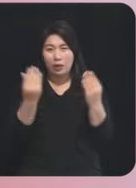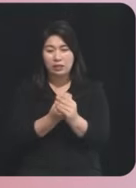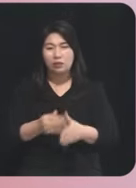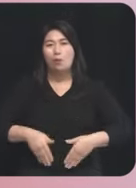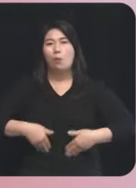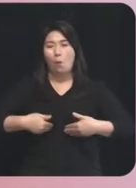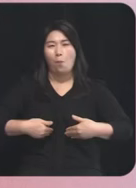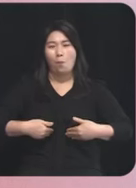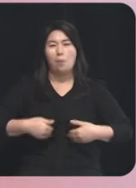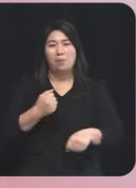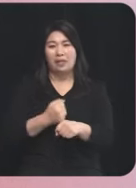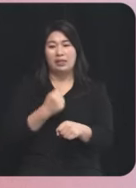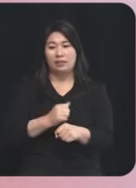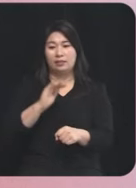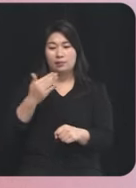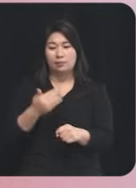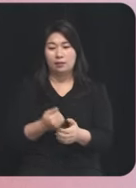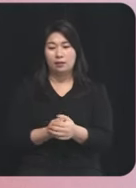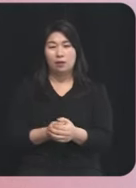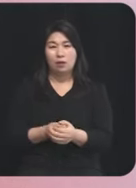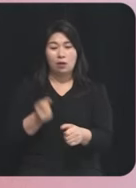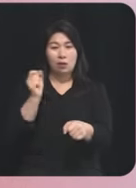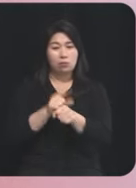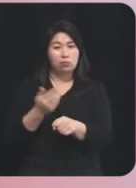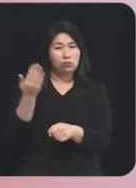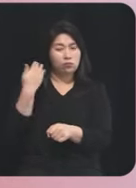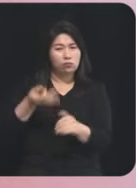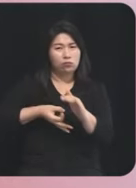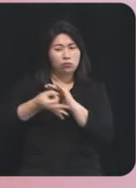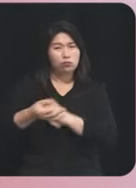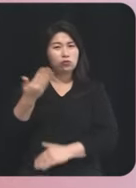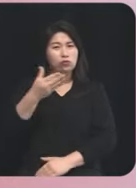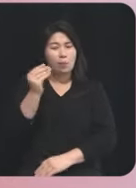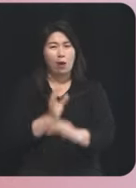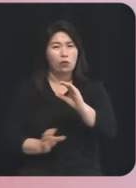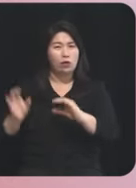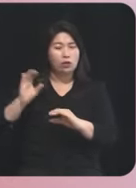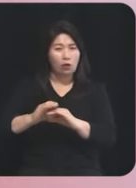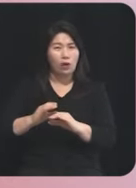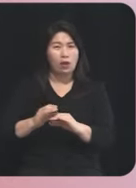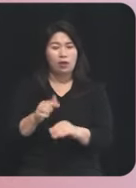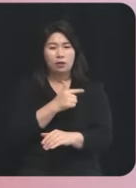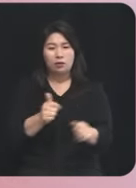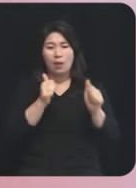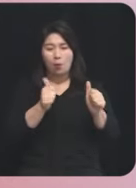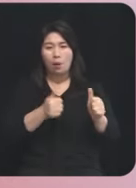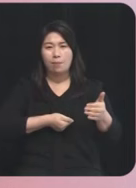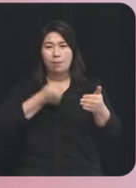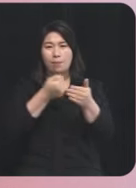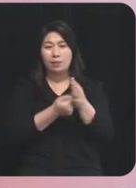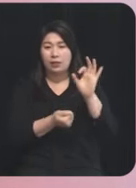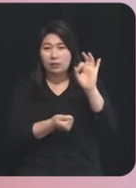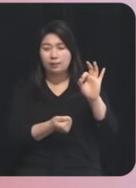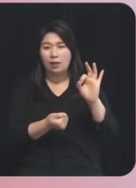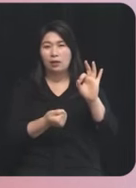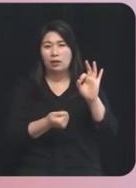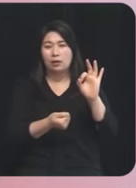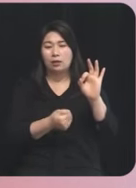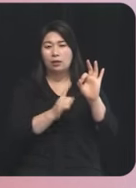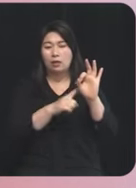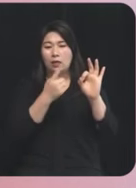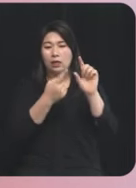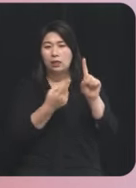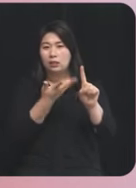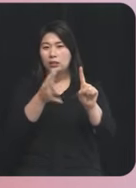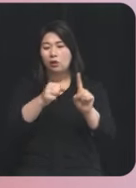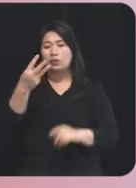오도록 하겠습니다. 기 지급된 보상금 9천만 원에 더해 2015년 대법원 판결 보상금액인 1억